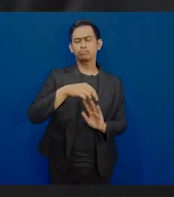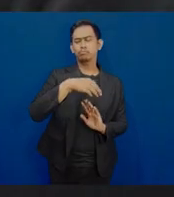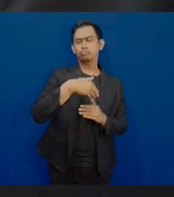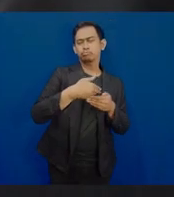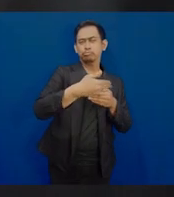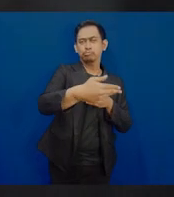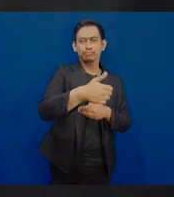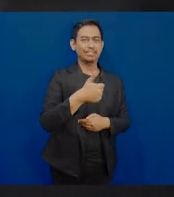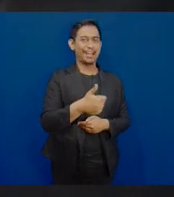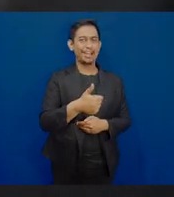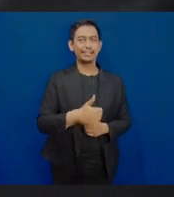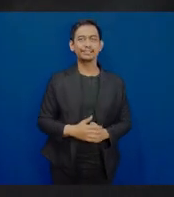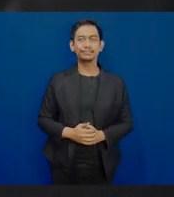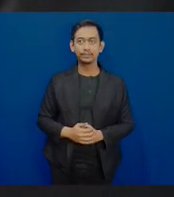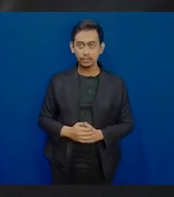berikutnya.